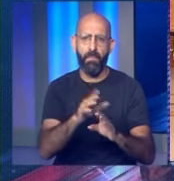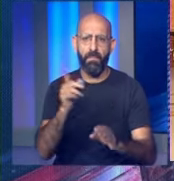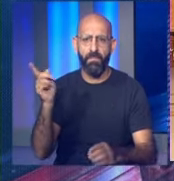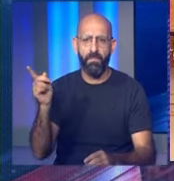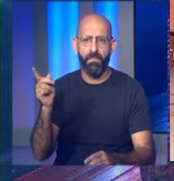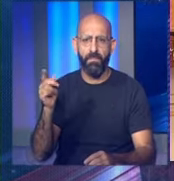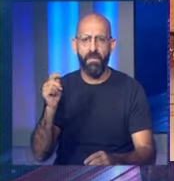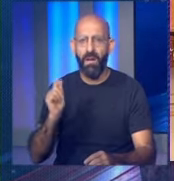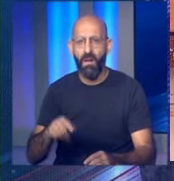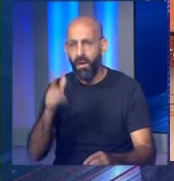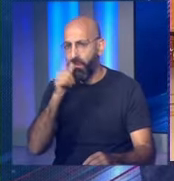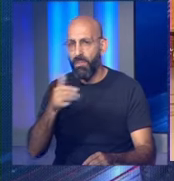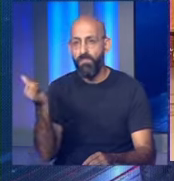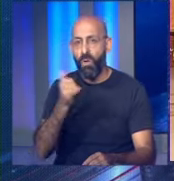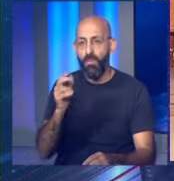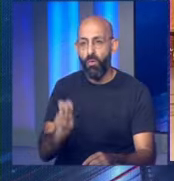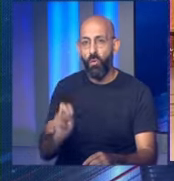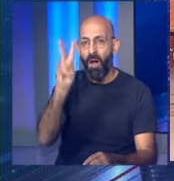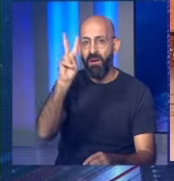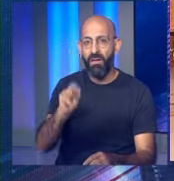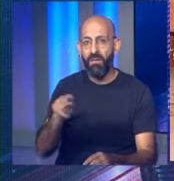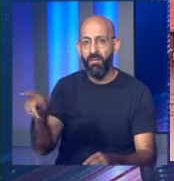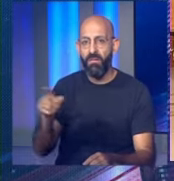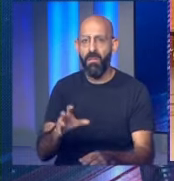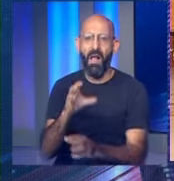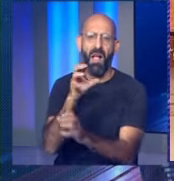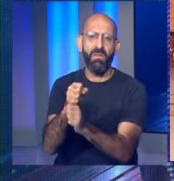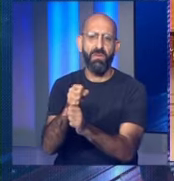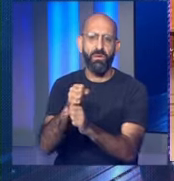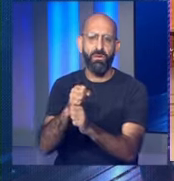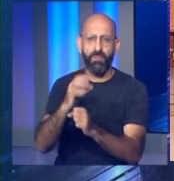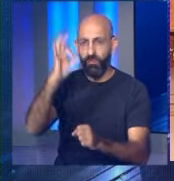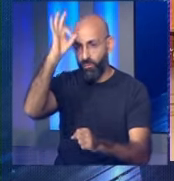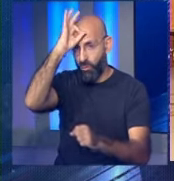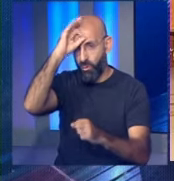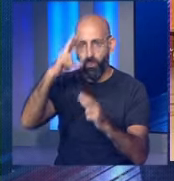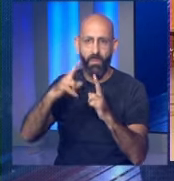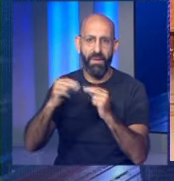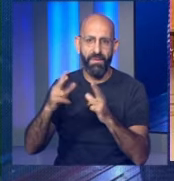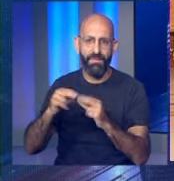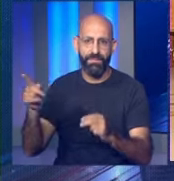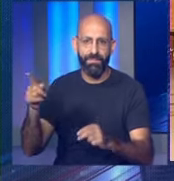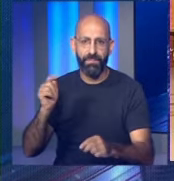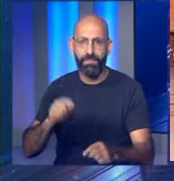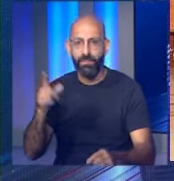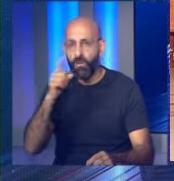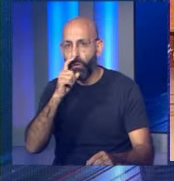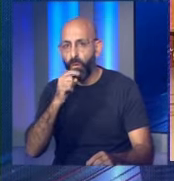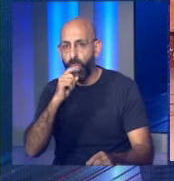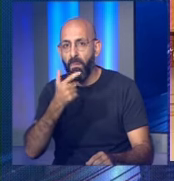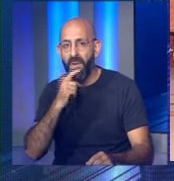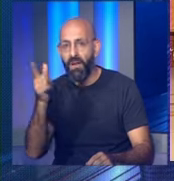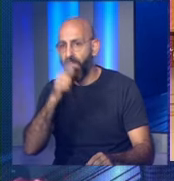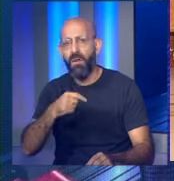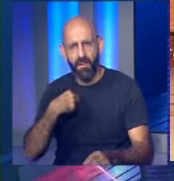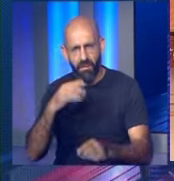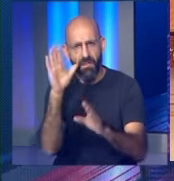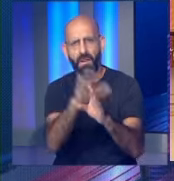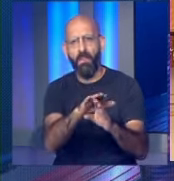الدعم المستمر للجيش اللبناني وتعزيز خبراته، ونوه بأهمية دور اليونيفيل لحفظ الاستقرار في